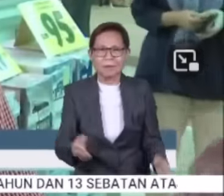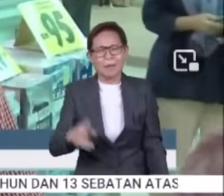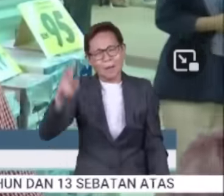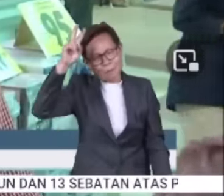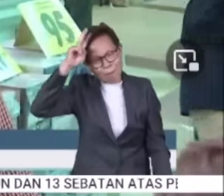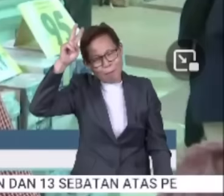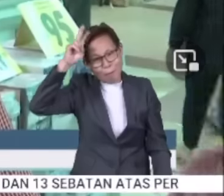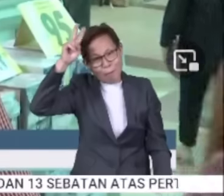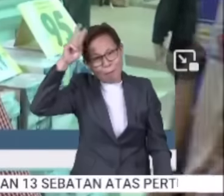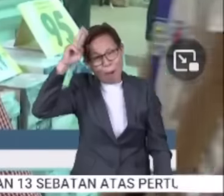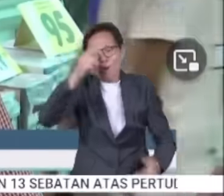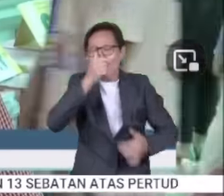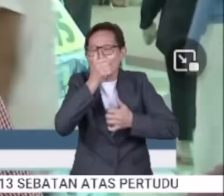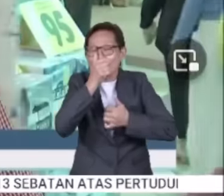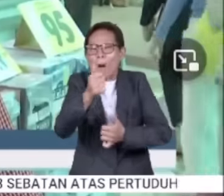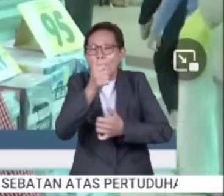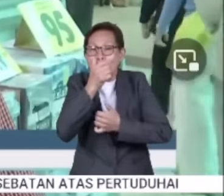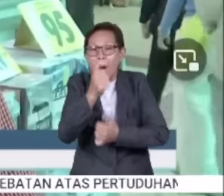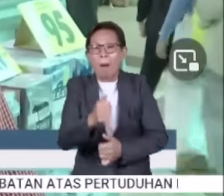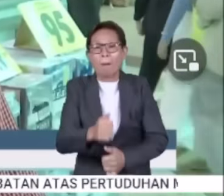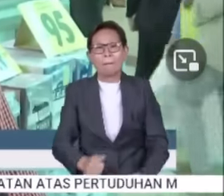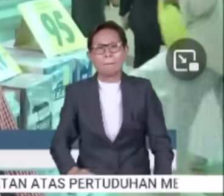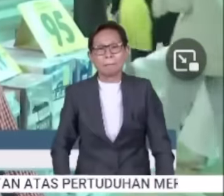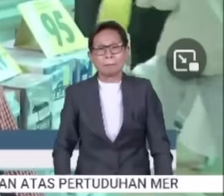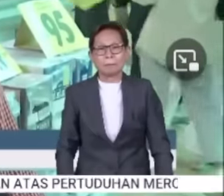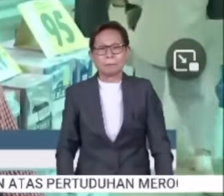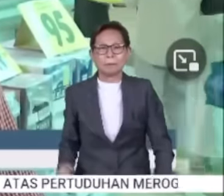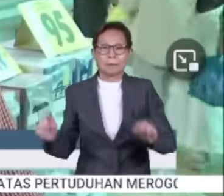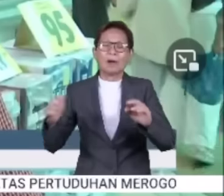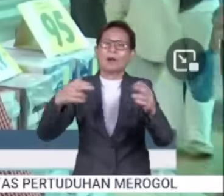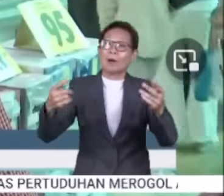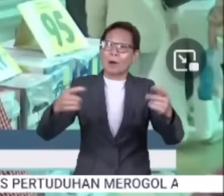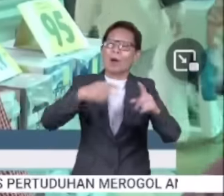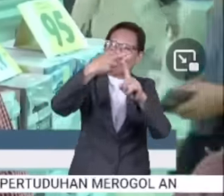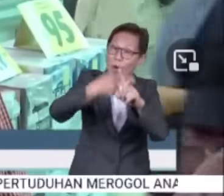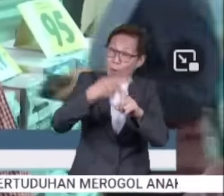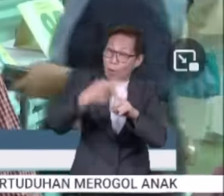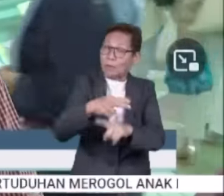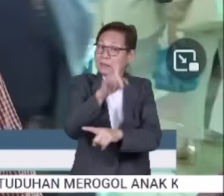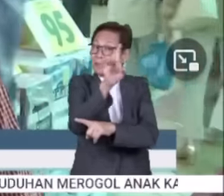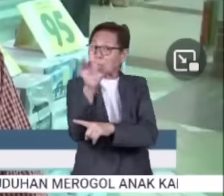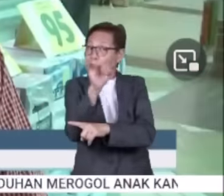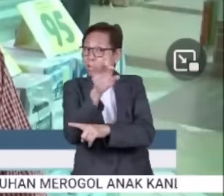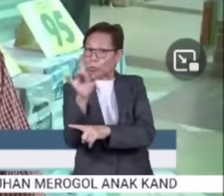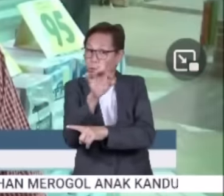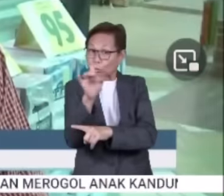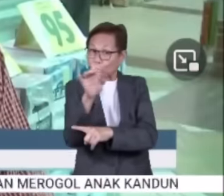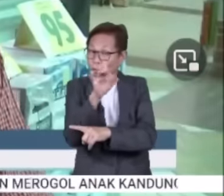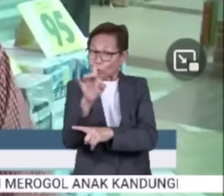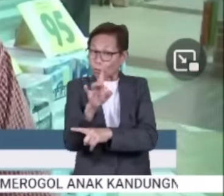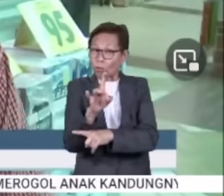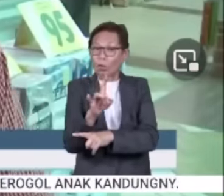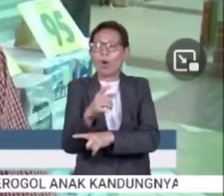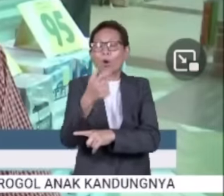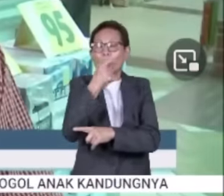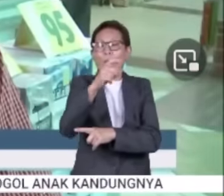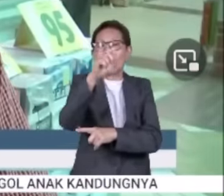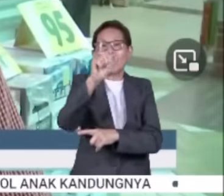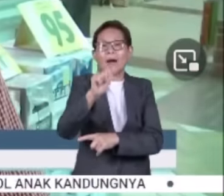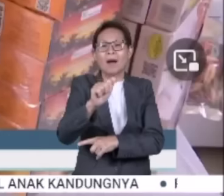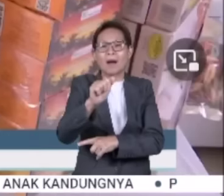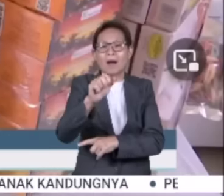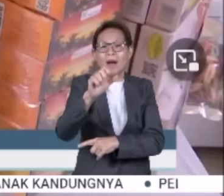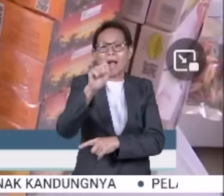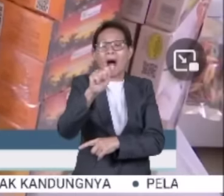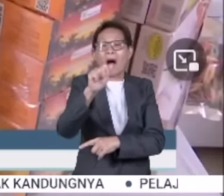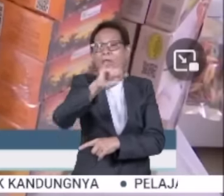Seringkali jadi kegemaran setiap tahun datangnya Ramadan, salah satunya kurma Nazwala. Nah, berbeza dengan jenis-jenis kurma yang